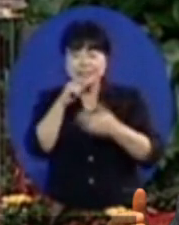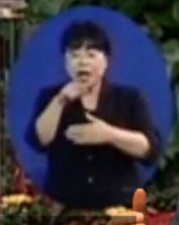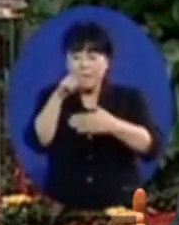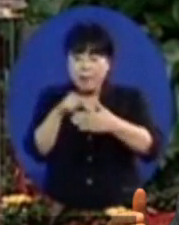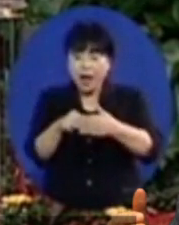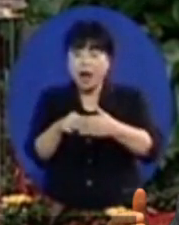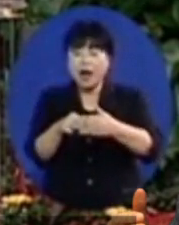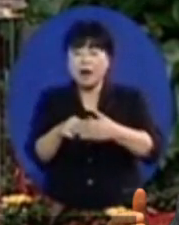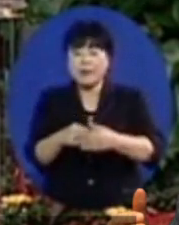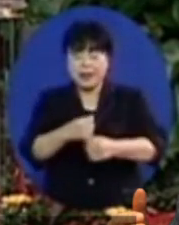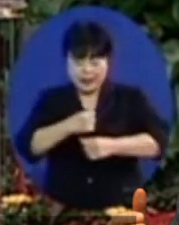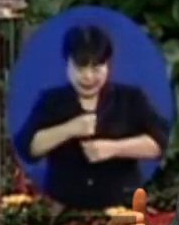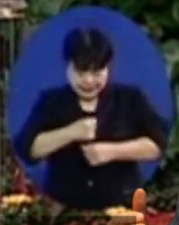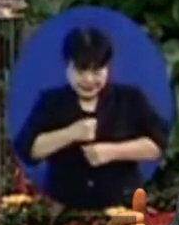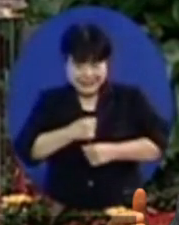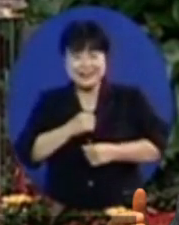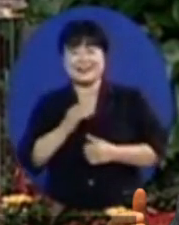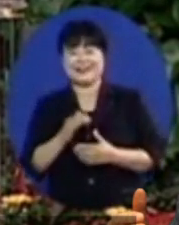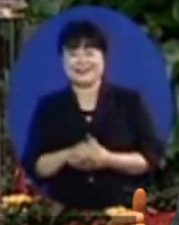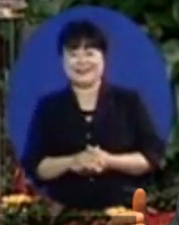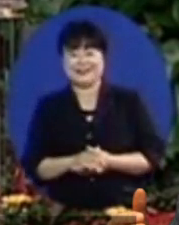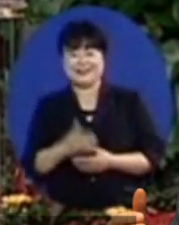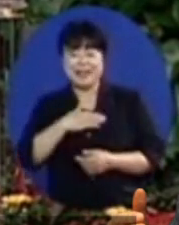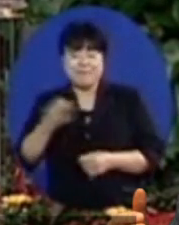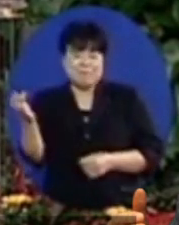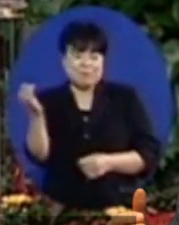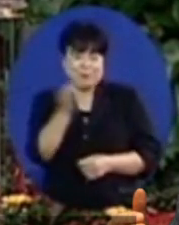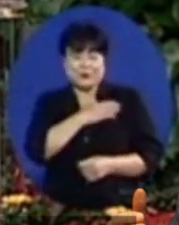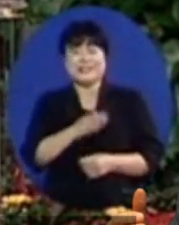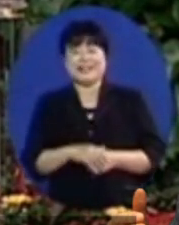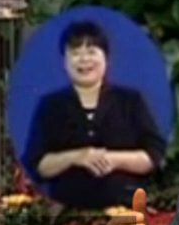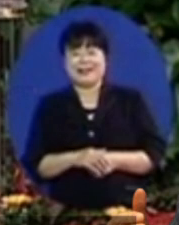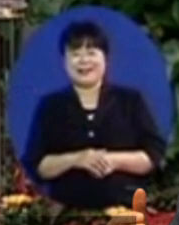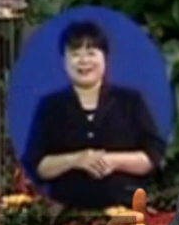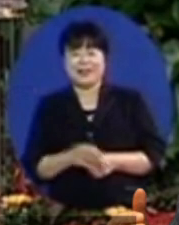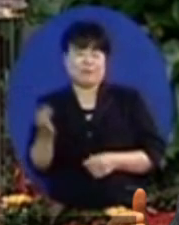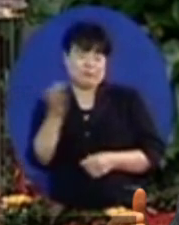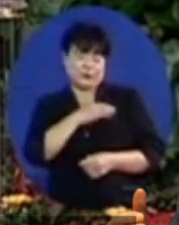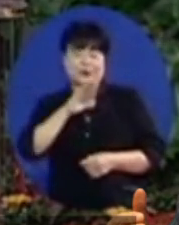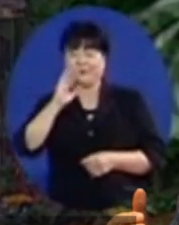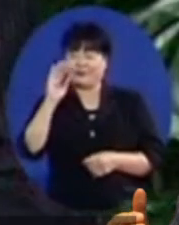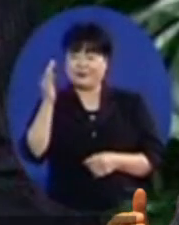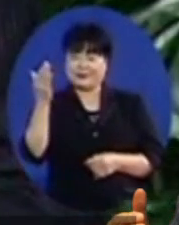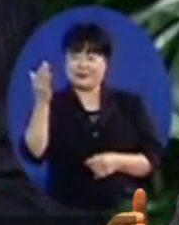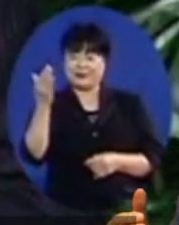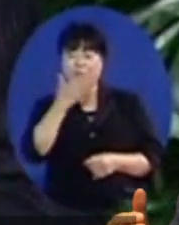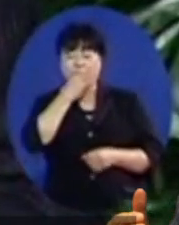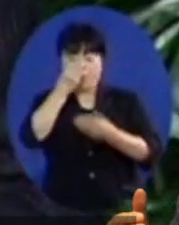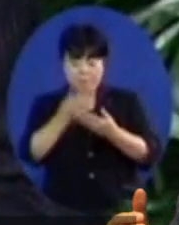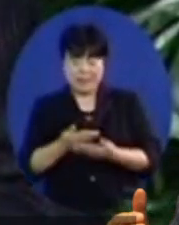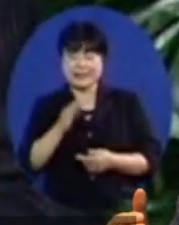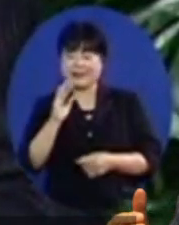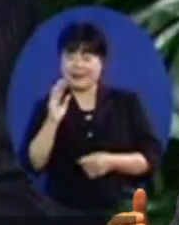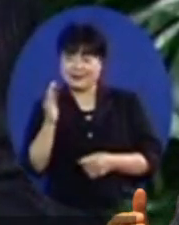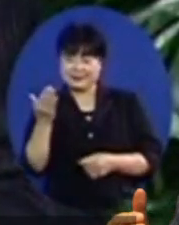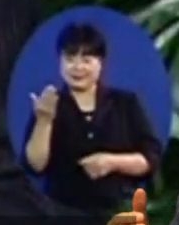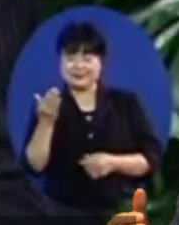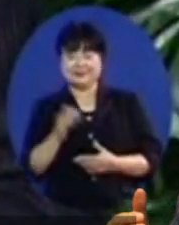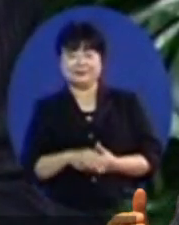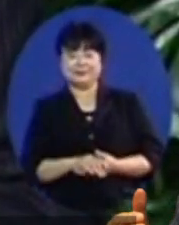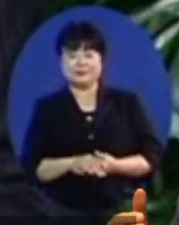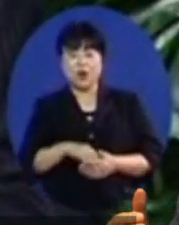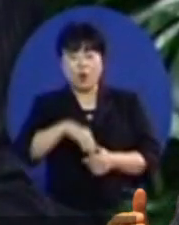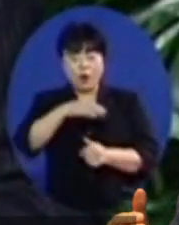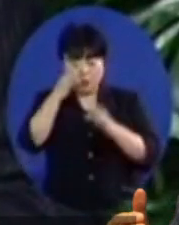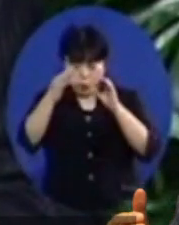가운데 간직해야 되는 것입니다. 나는 부자다. 나는 부유하다. 나는 복받은 사람이다.